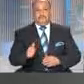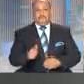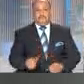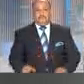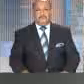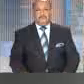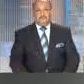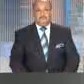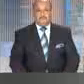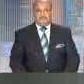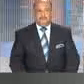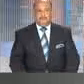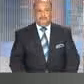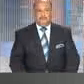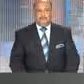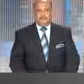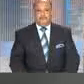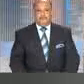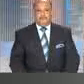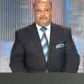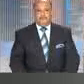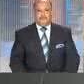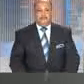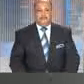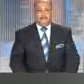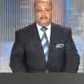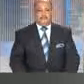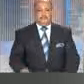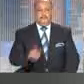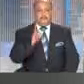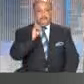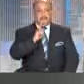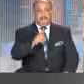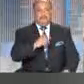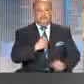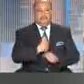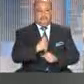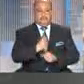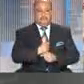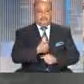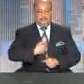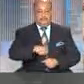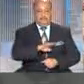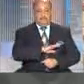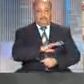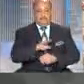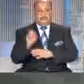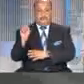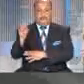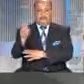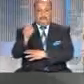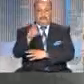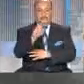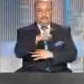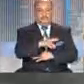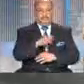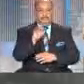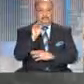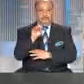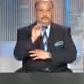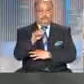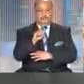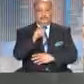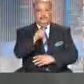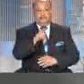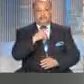إنها تجربة جيدة وأوقات رائعة قضيناها في تونس وجربة وهذا المكان جيد أظن أن الجميع